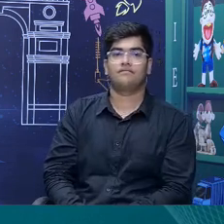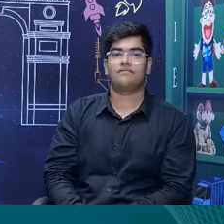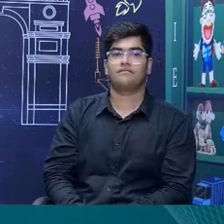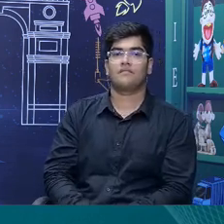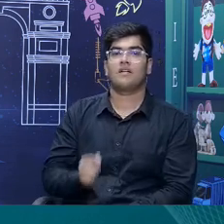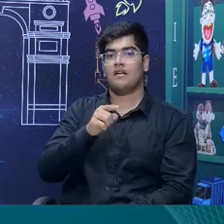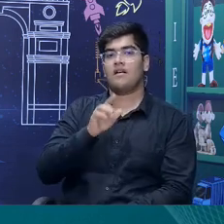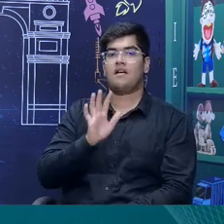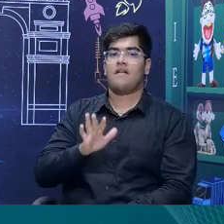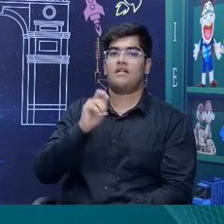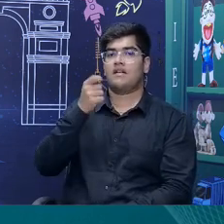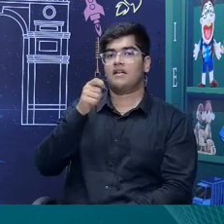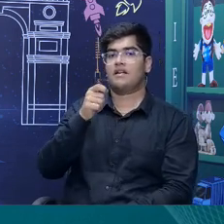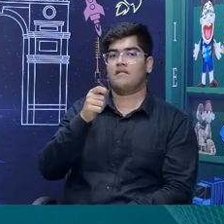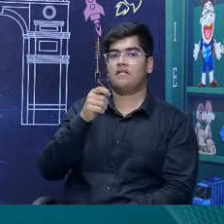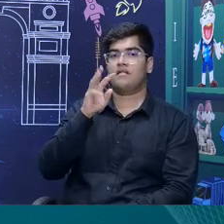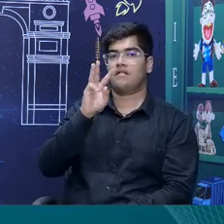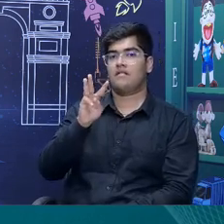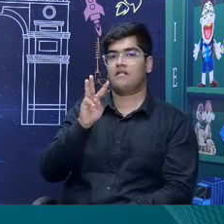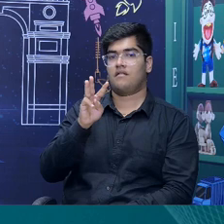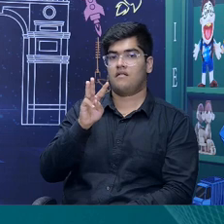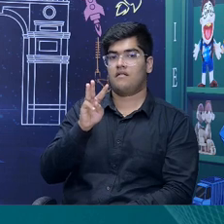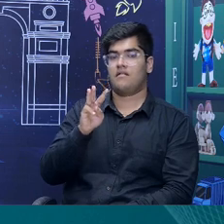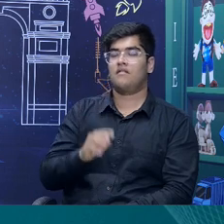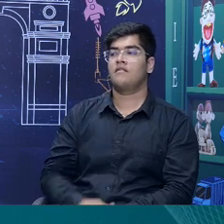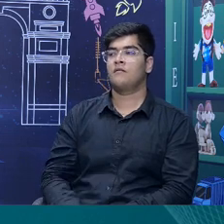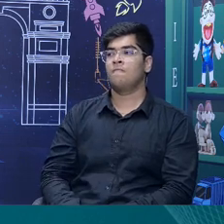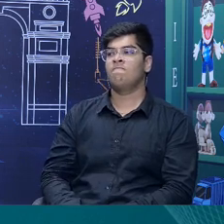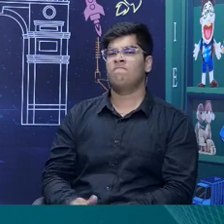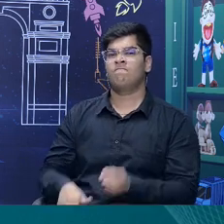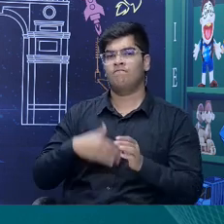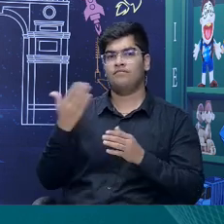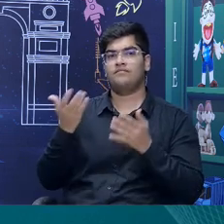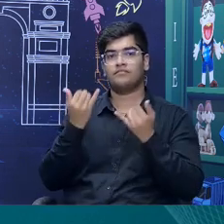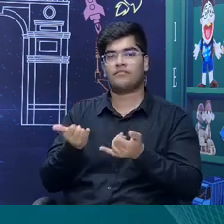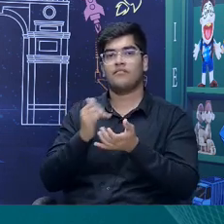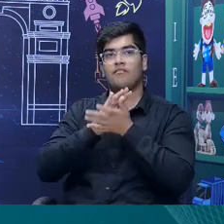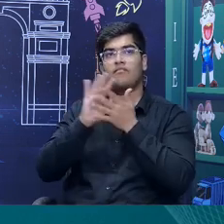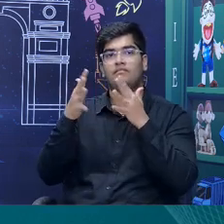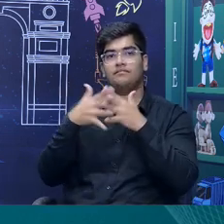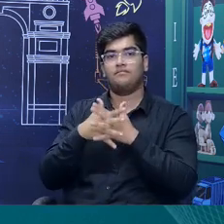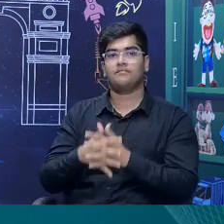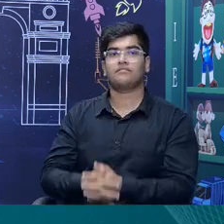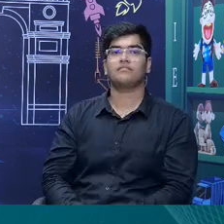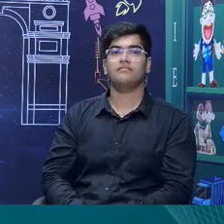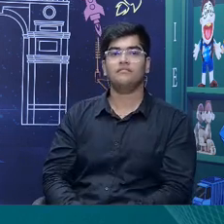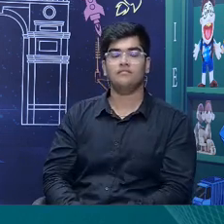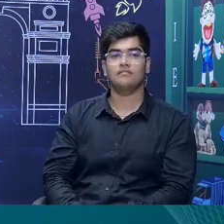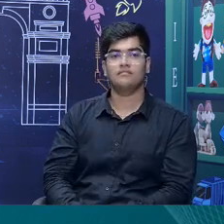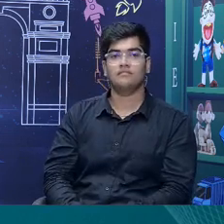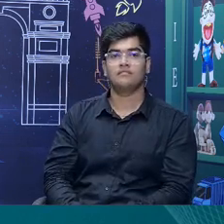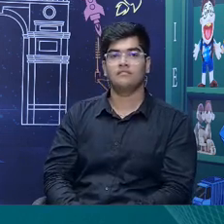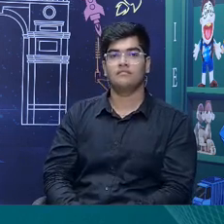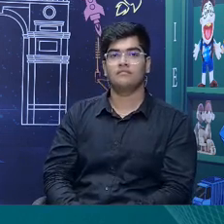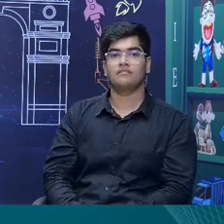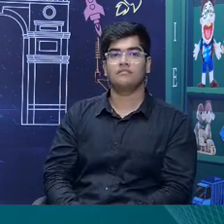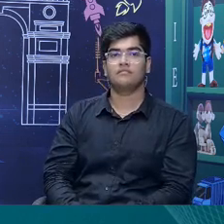तो यह तुम्हारे रहे आपके पास हमारे बच्चों के लिए होमवर्क होगा आप प्लीज उन्हें एक्सप्लेन कीजिए